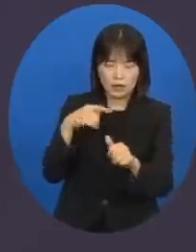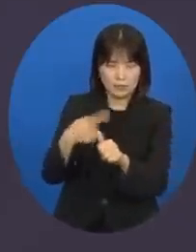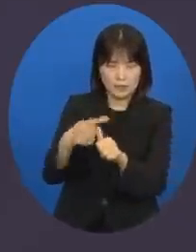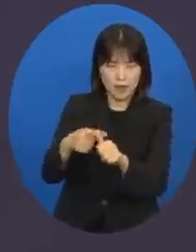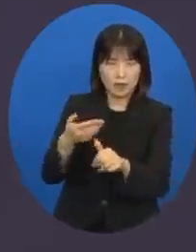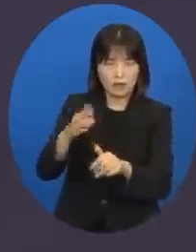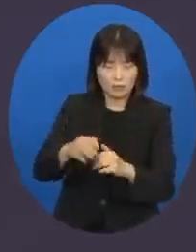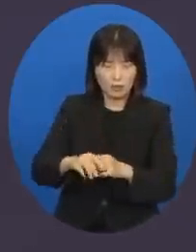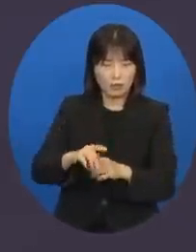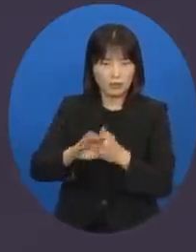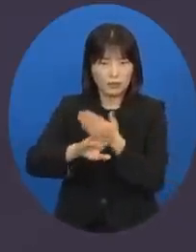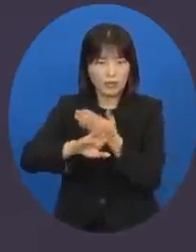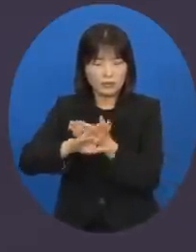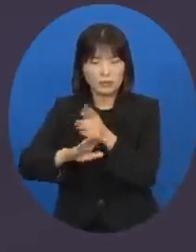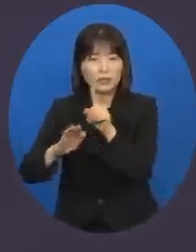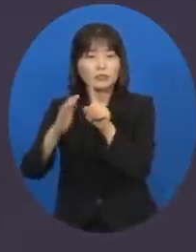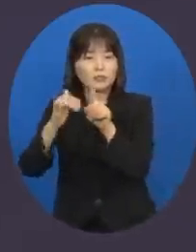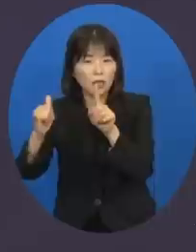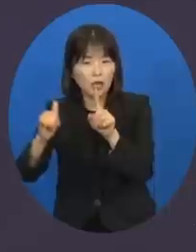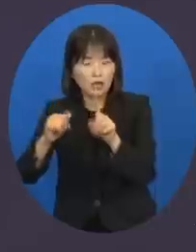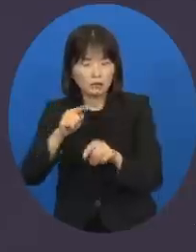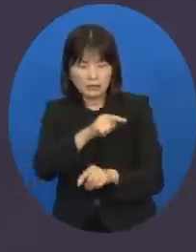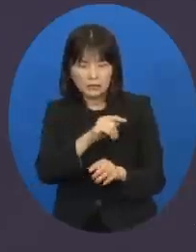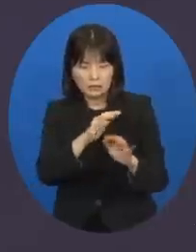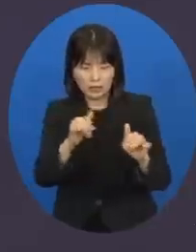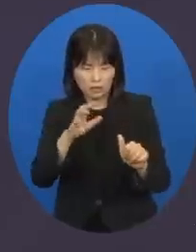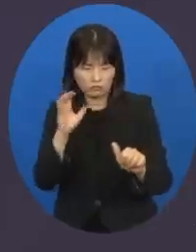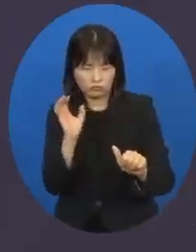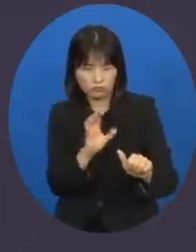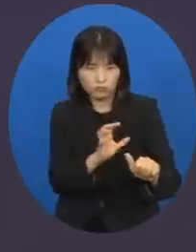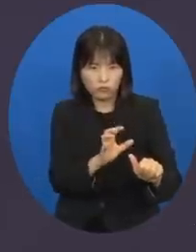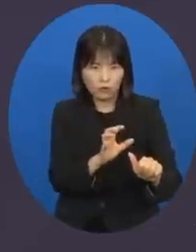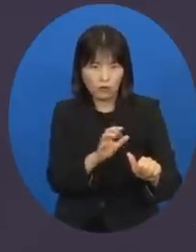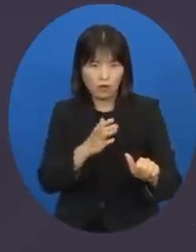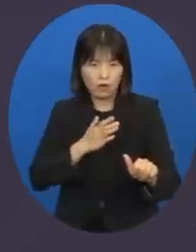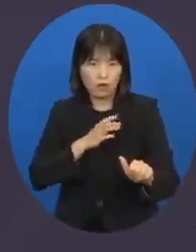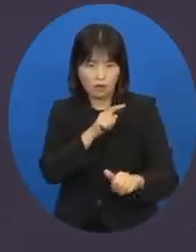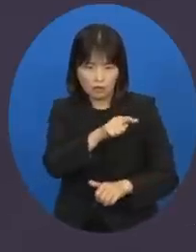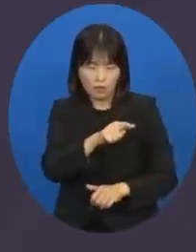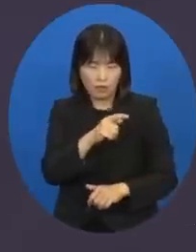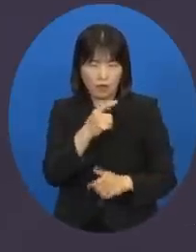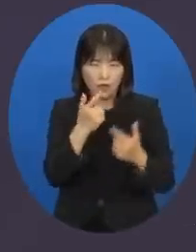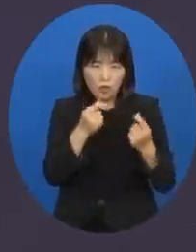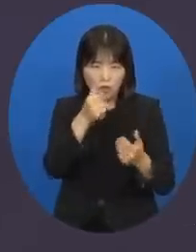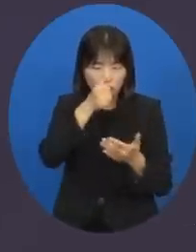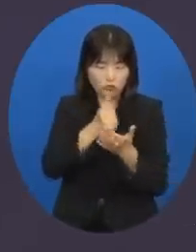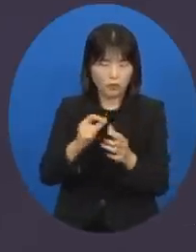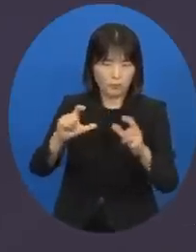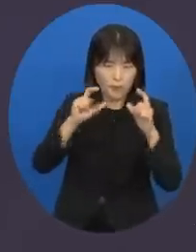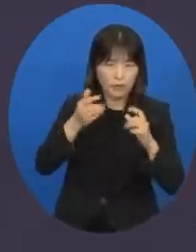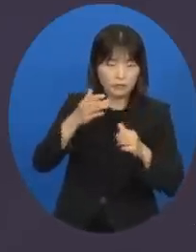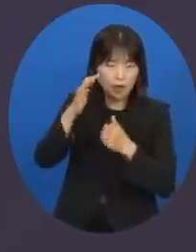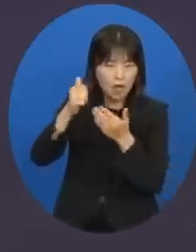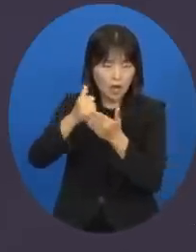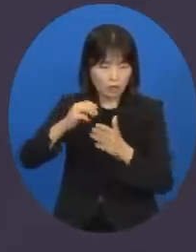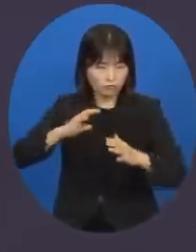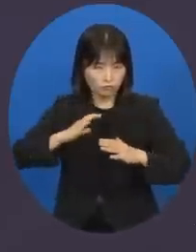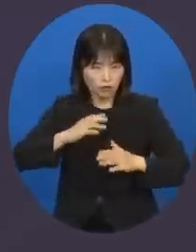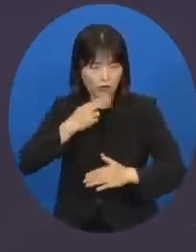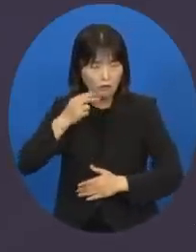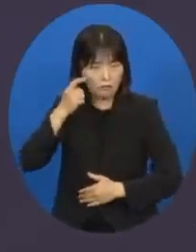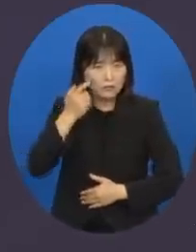다른 하나는 그 사람을 어떻게 해요? 꾸짖어 이르되 내가 동일한 정죄를 받고서도 하나님을 두려워하지